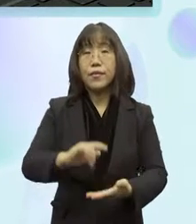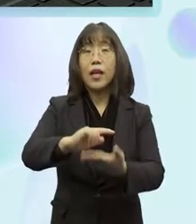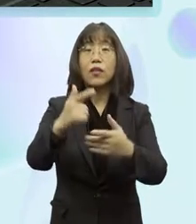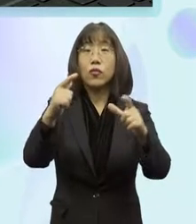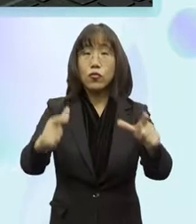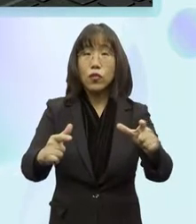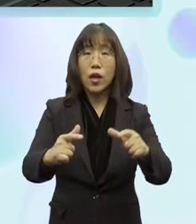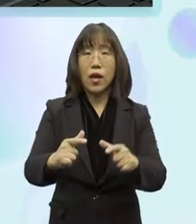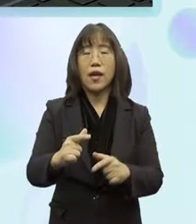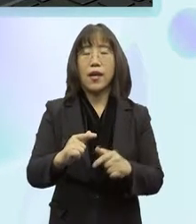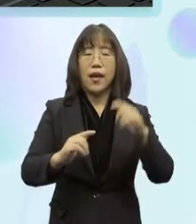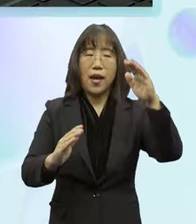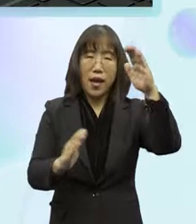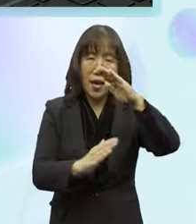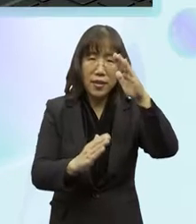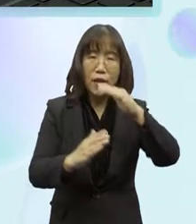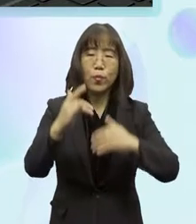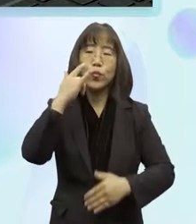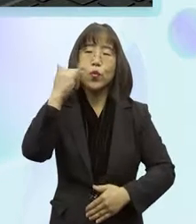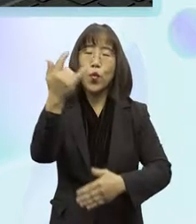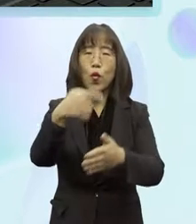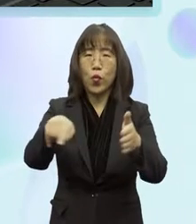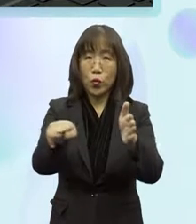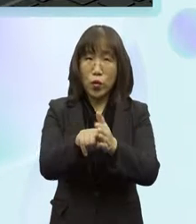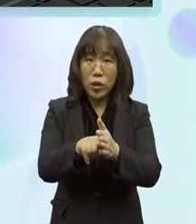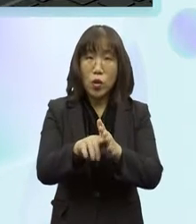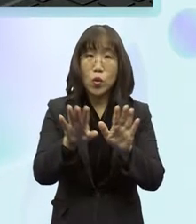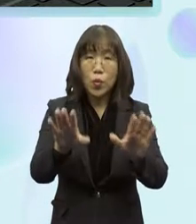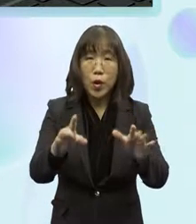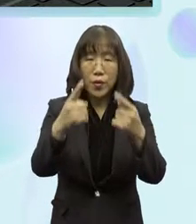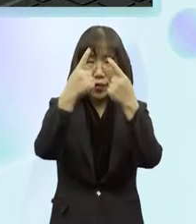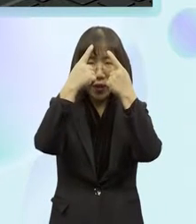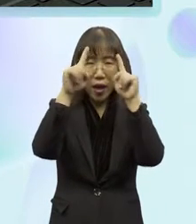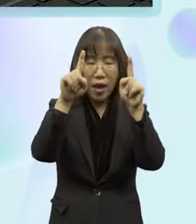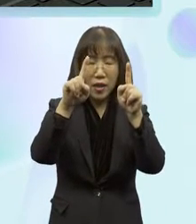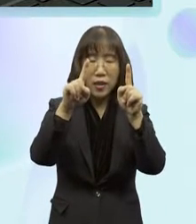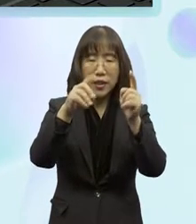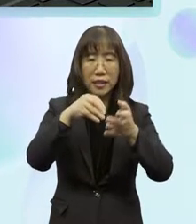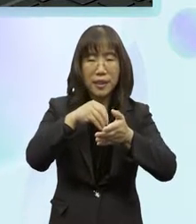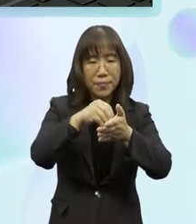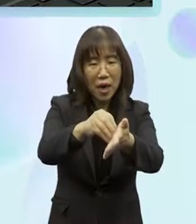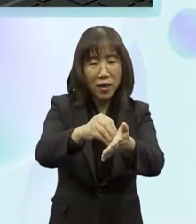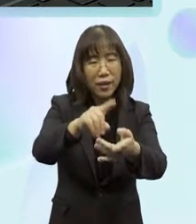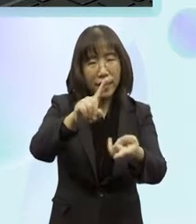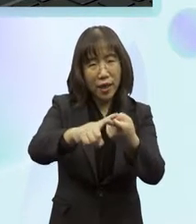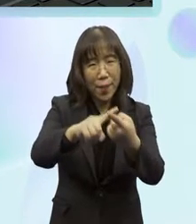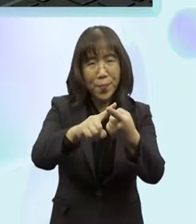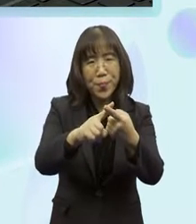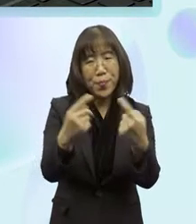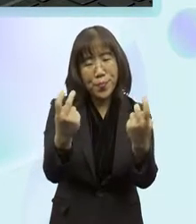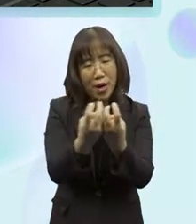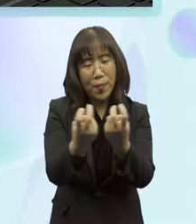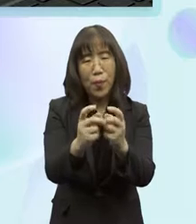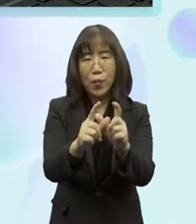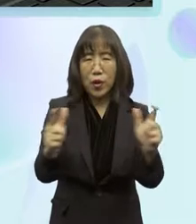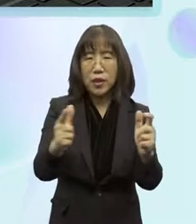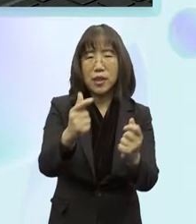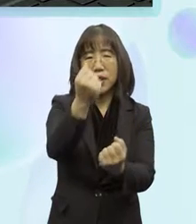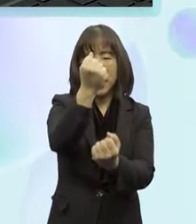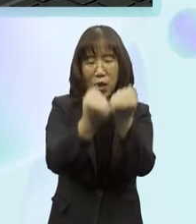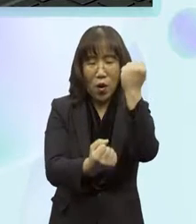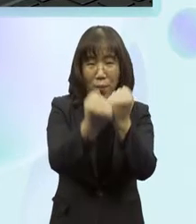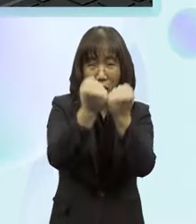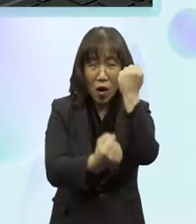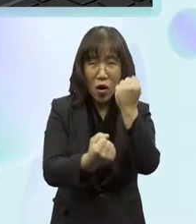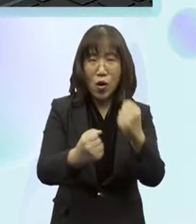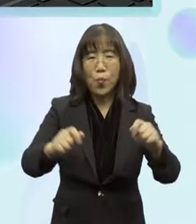보냈는데요. 강서구가 수험생과 학부모를 위해 2021 대입 정시 지원 전략 설명회와 고3 청소년을 위한